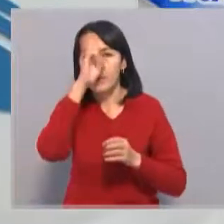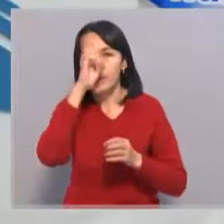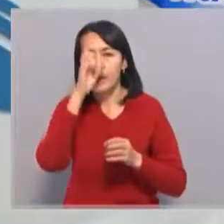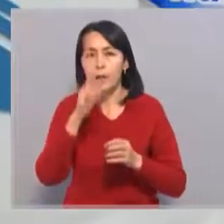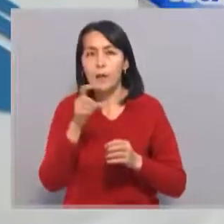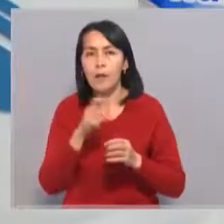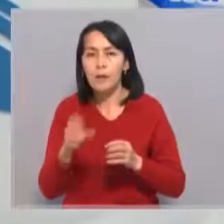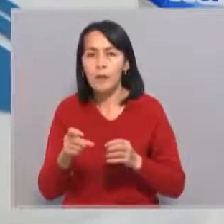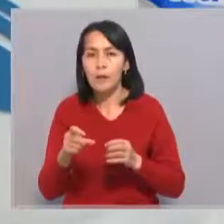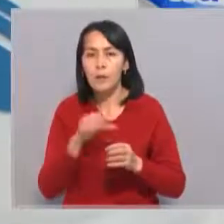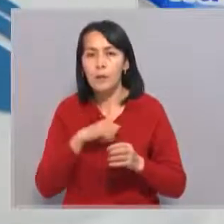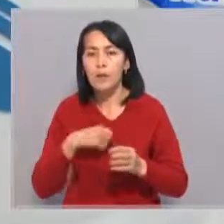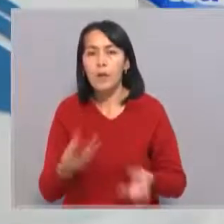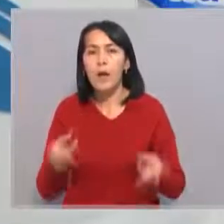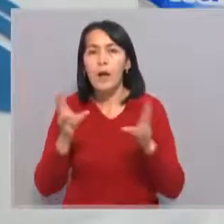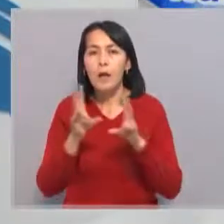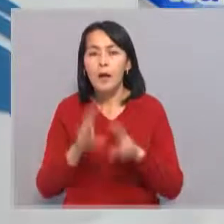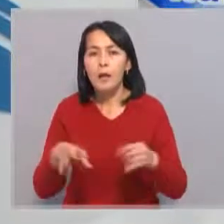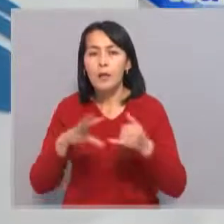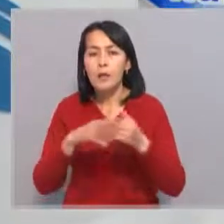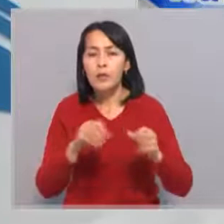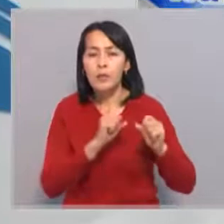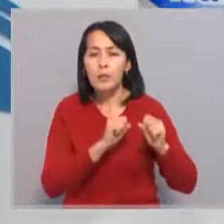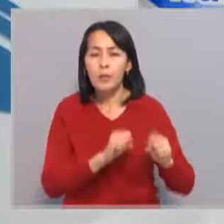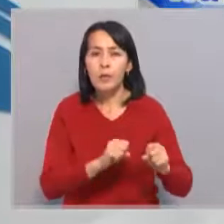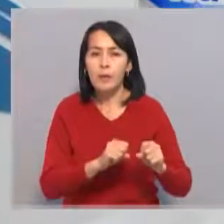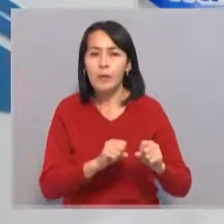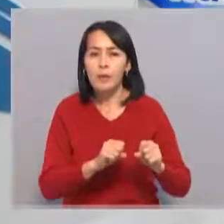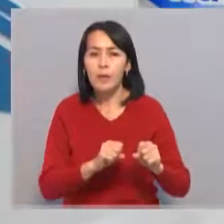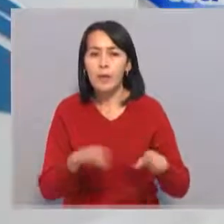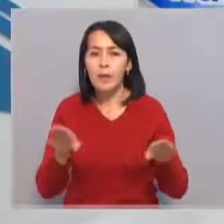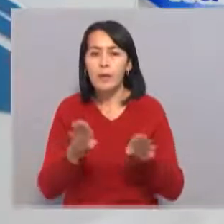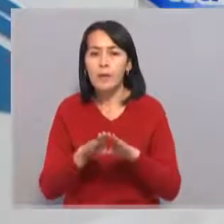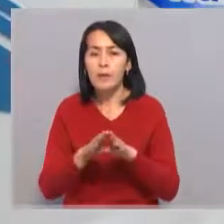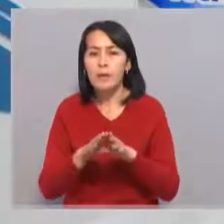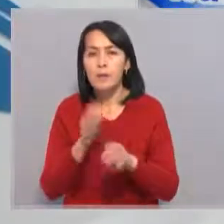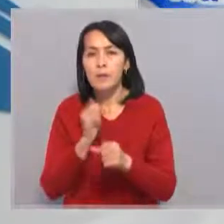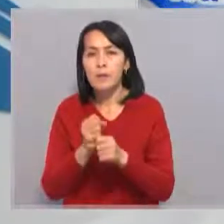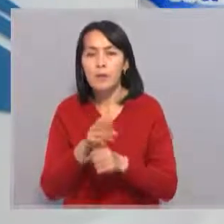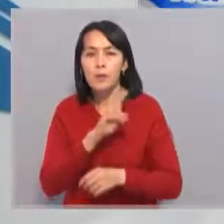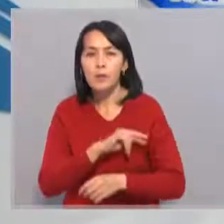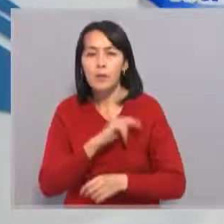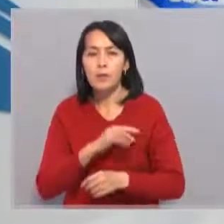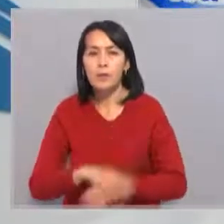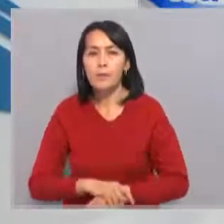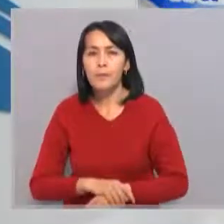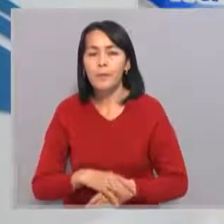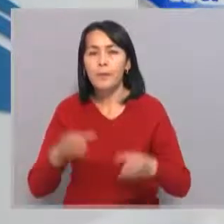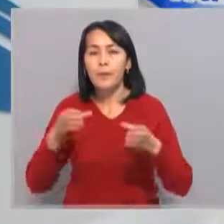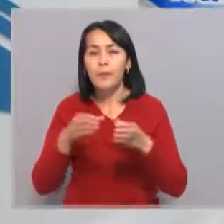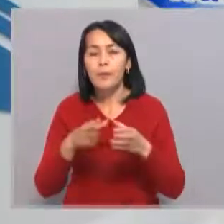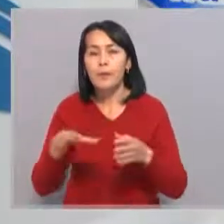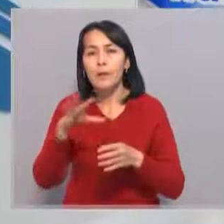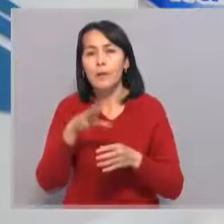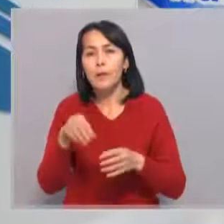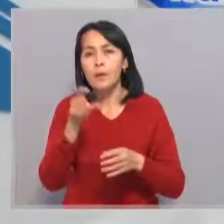меншігінде, елігінде осының барлығы жер аманаты аясындағы асылып жатқан дүниелер, яғни партияның